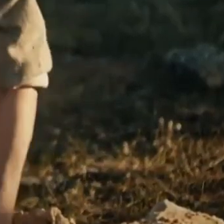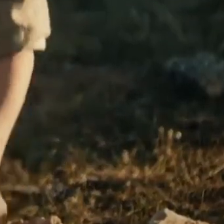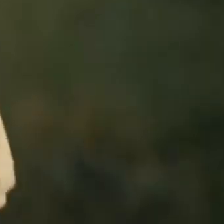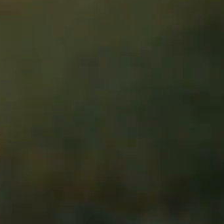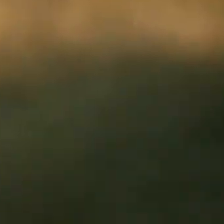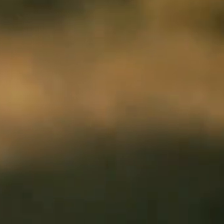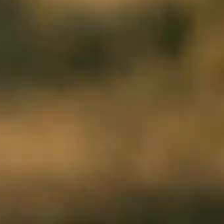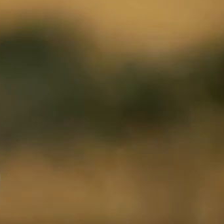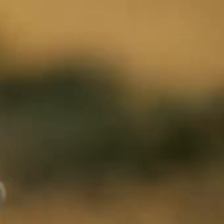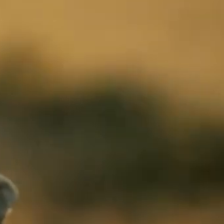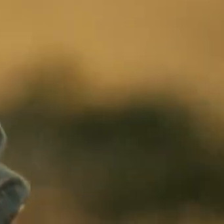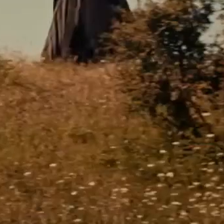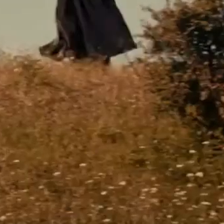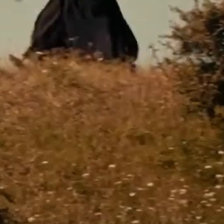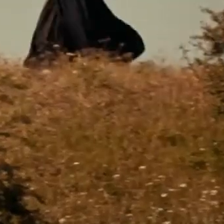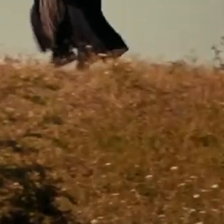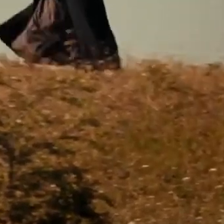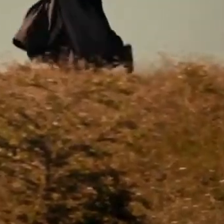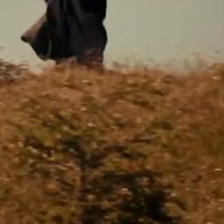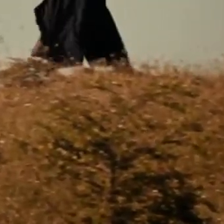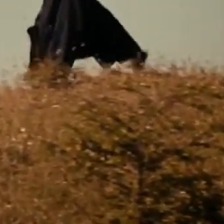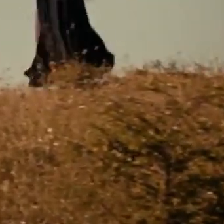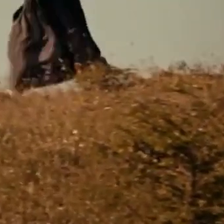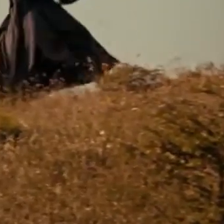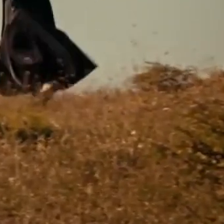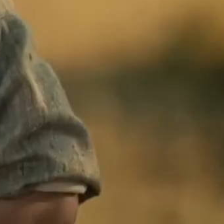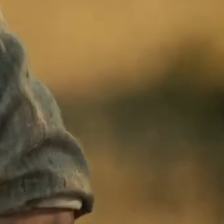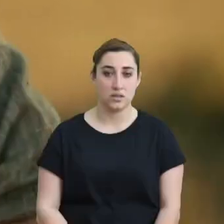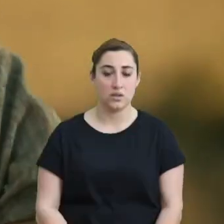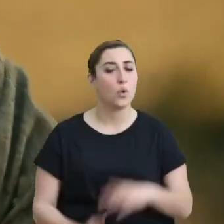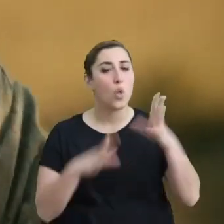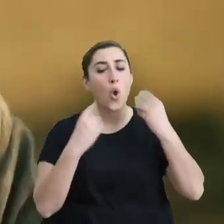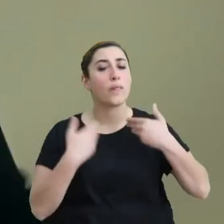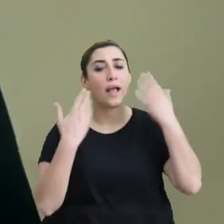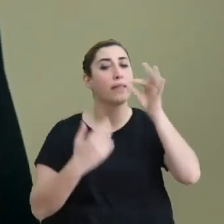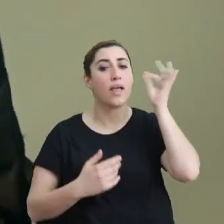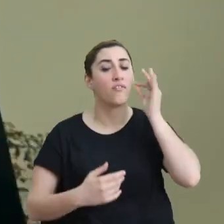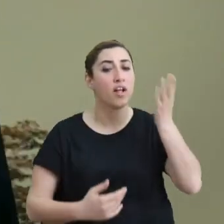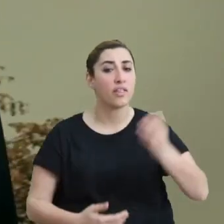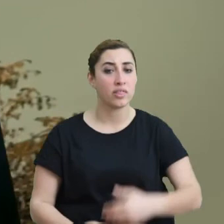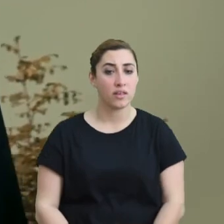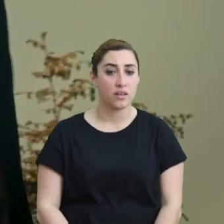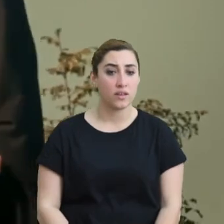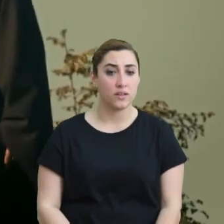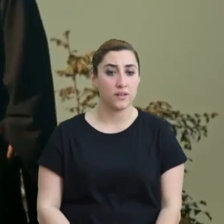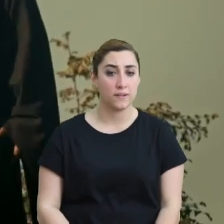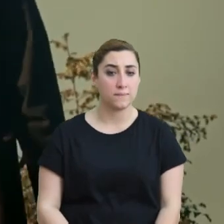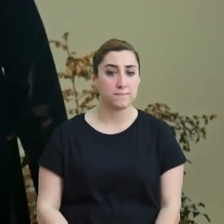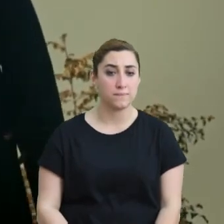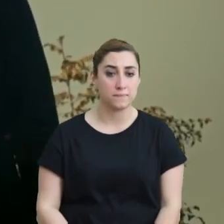taşı diğerinin üstüne koyup doğrulurken Yunus'u gördü. Yunus'un başı öne dönük. Hayırdır Kadı Efendi? Durup şeyhe